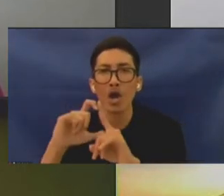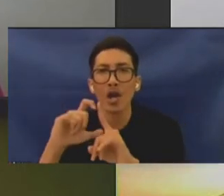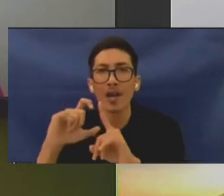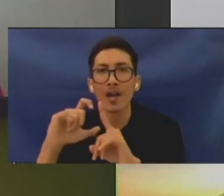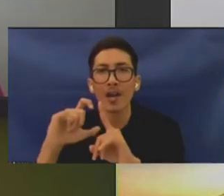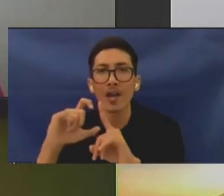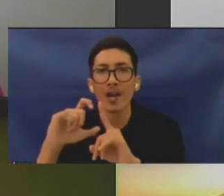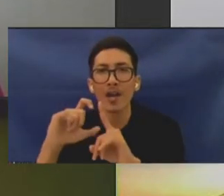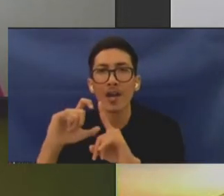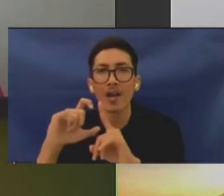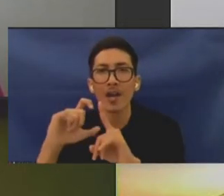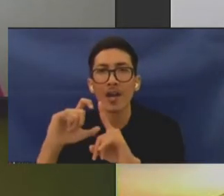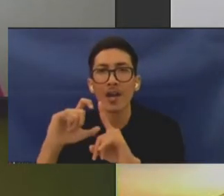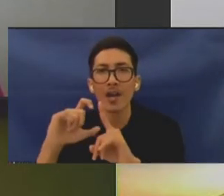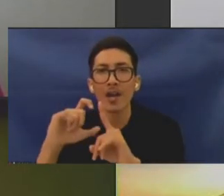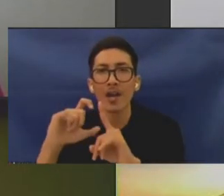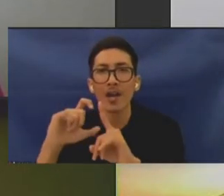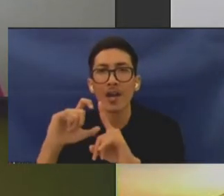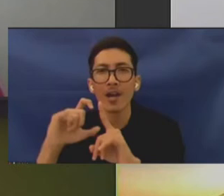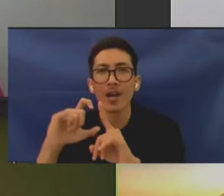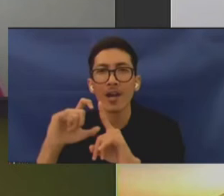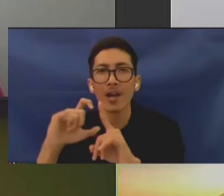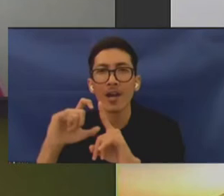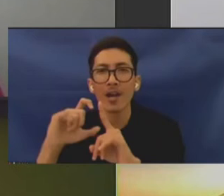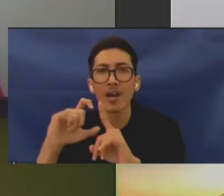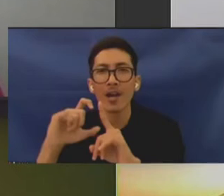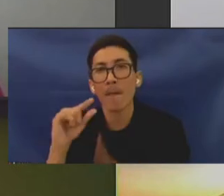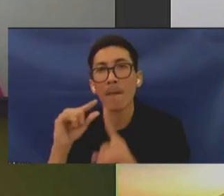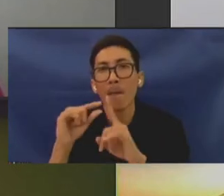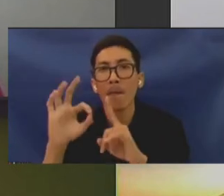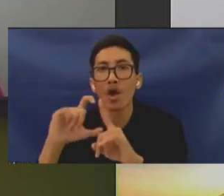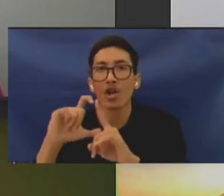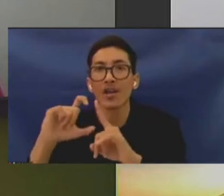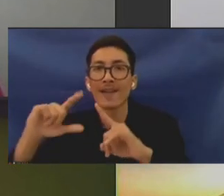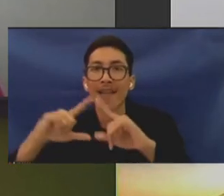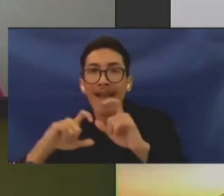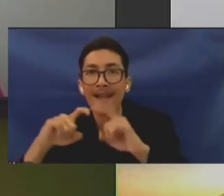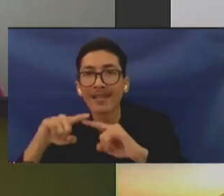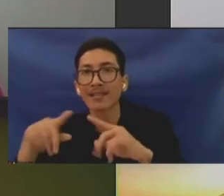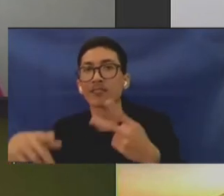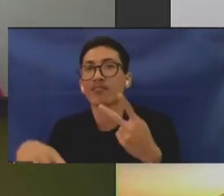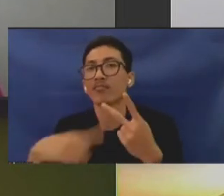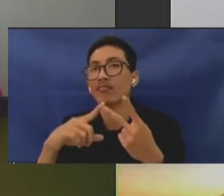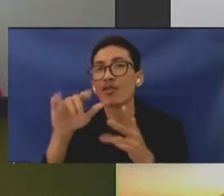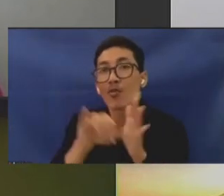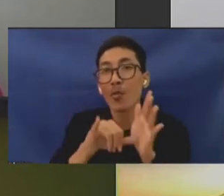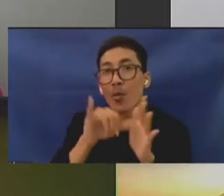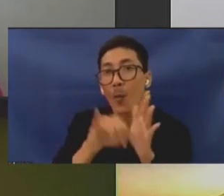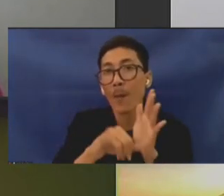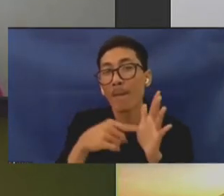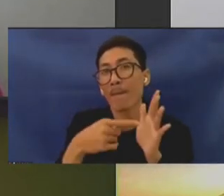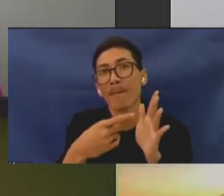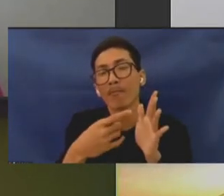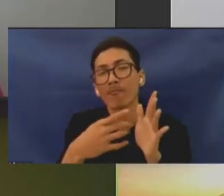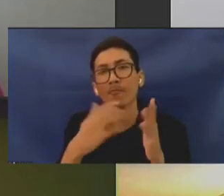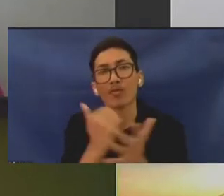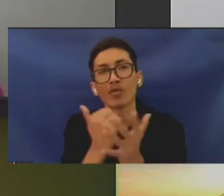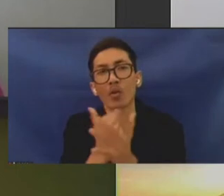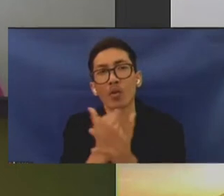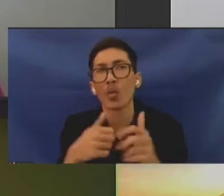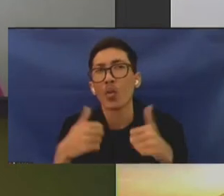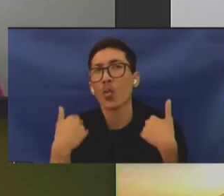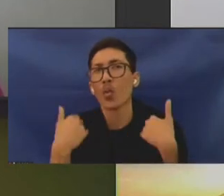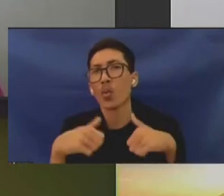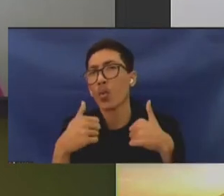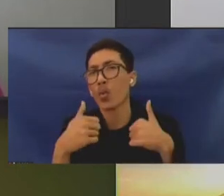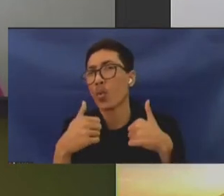platform-platform kontemporer yang kayak podcast, terus juga mungkin YouTube sekarang jadi salah satu medium yang sangat bisa teman-teman disabilitas pun akan mendapatkan